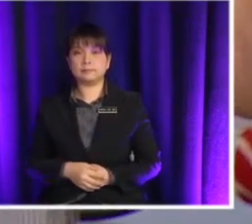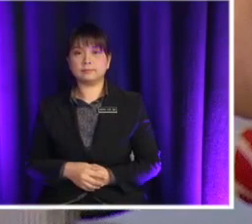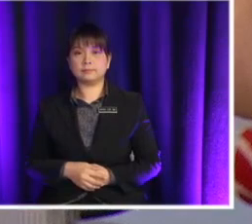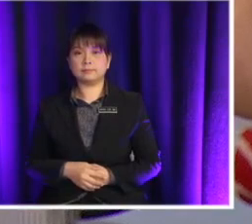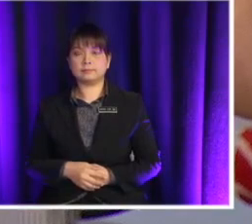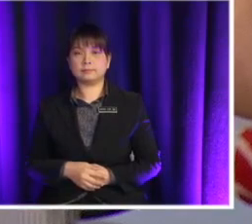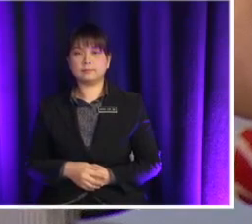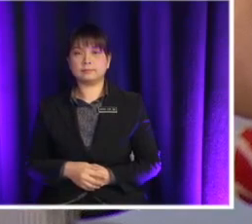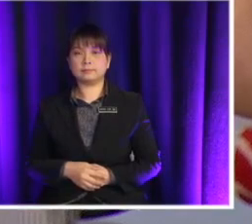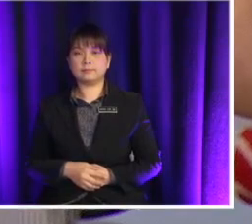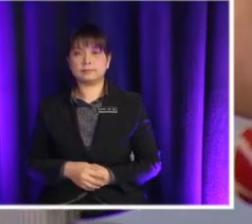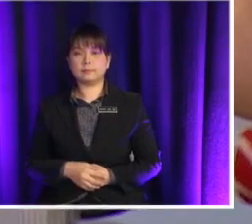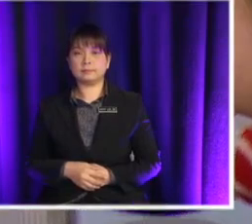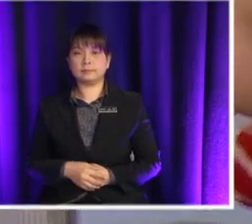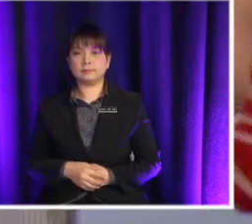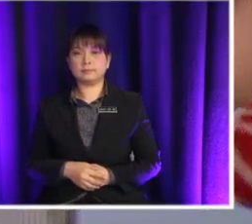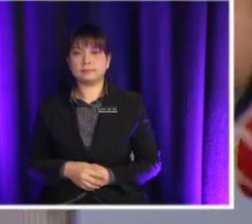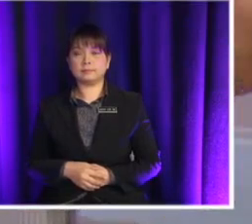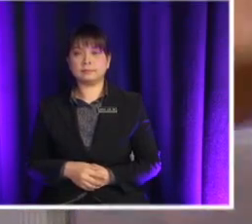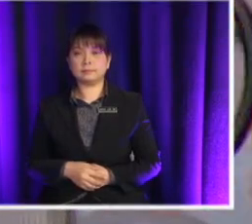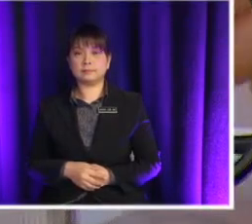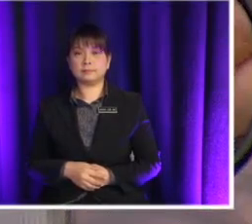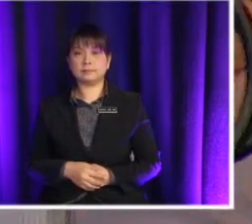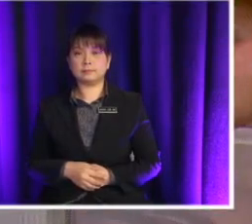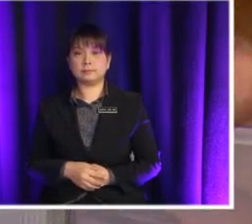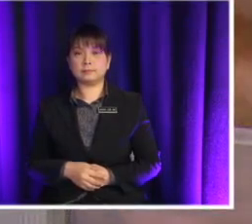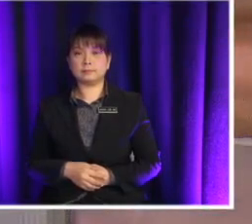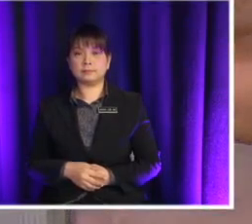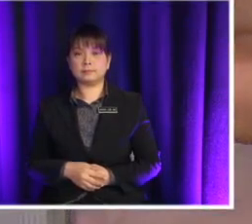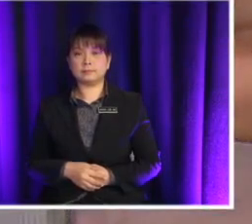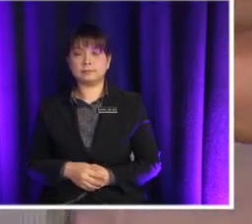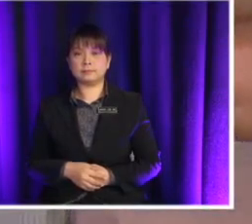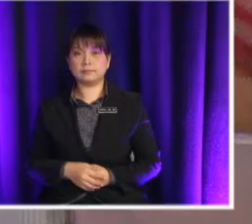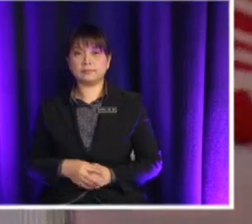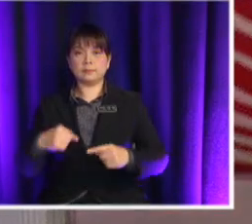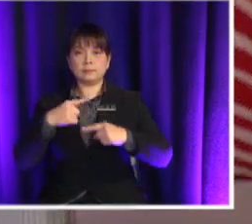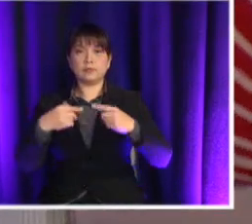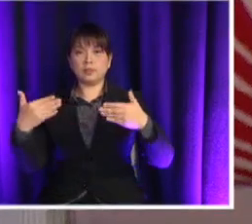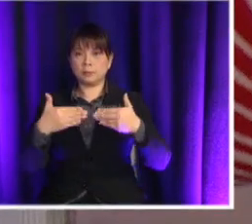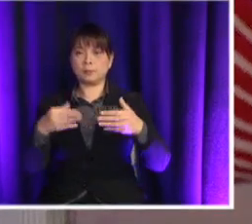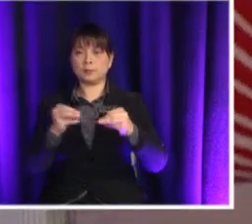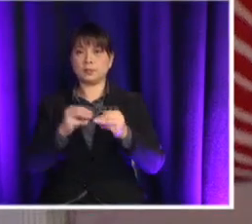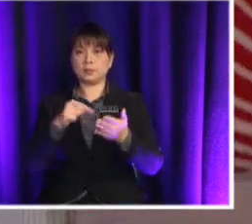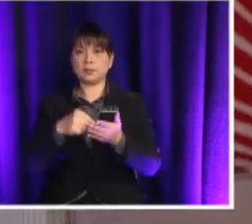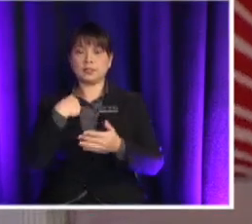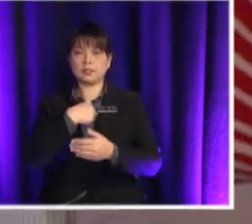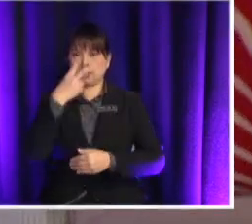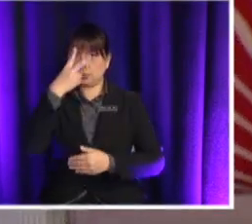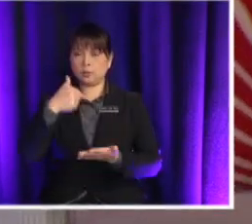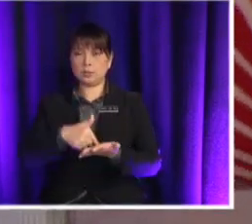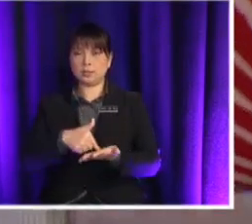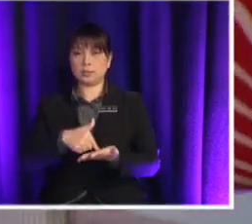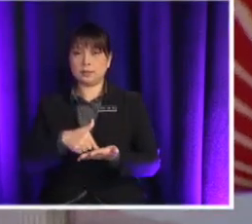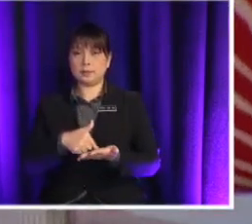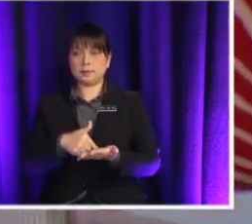Okey. Begitu pun boleh. Baik, cikgu. Okey. Dan bila kita sambung begini, okey, kita tengok lagi seterusnya. Okey, kita